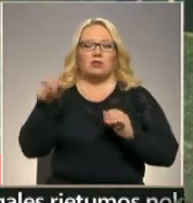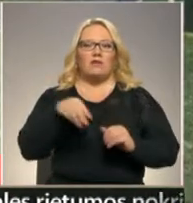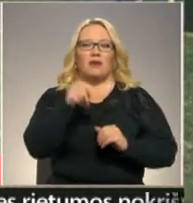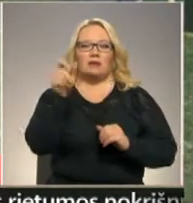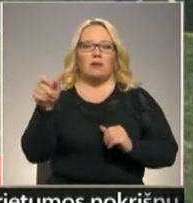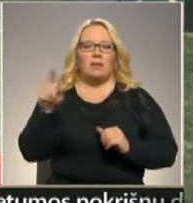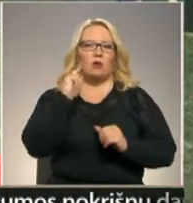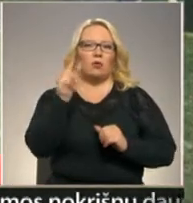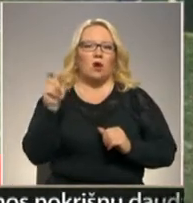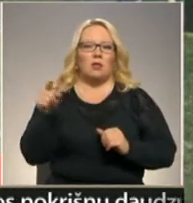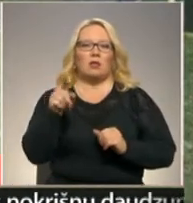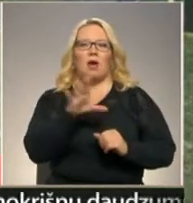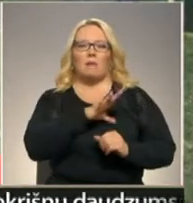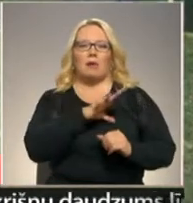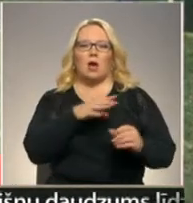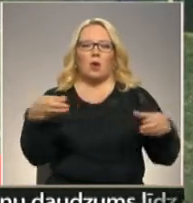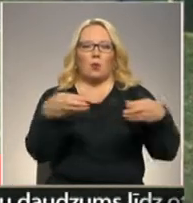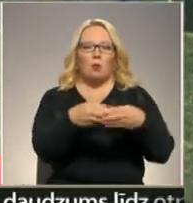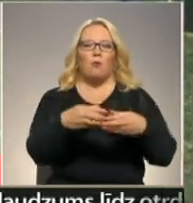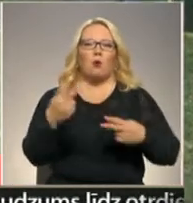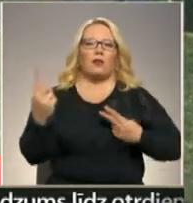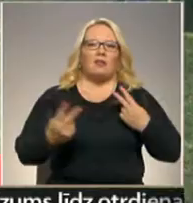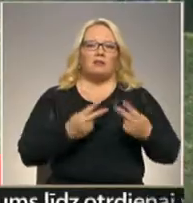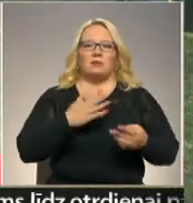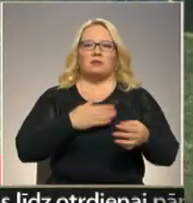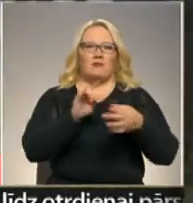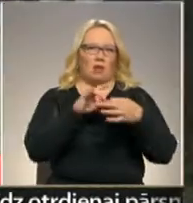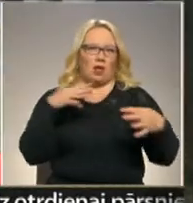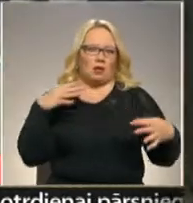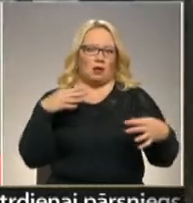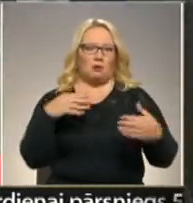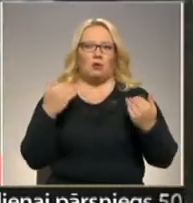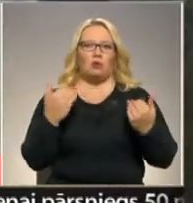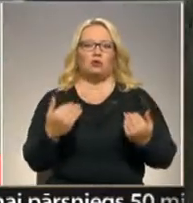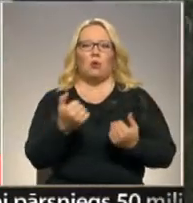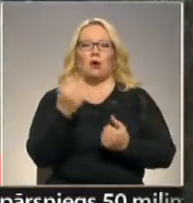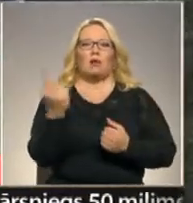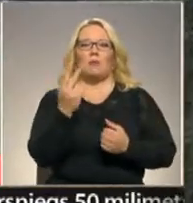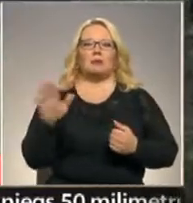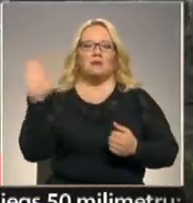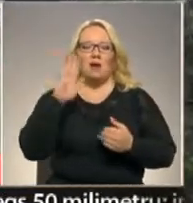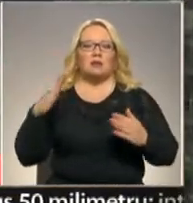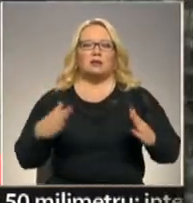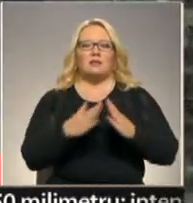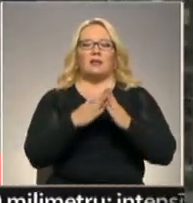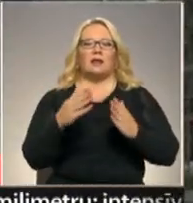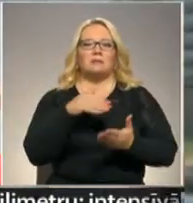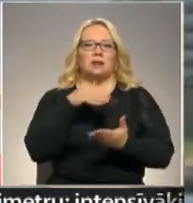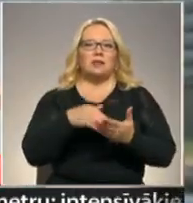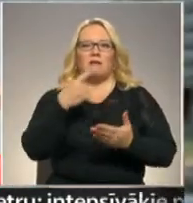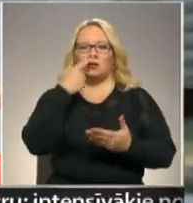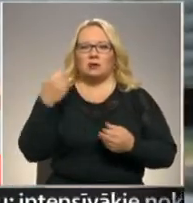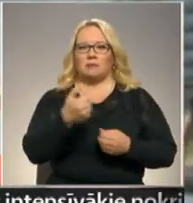un jaunieši, jo tā bija kustība un iedvesma par savu neatkarību. Šogad abas valstis svinēja savas pastāvēšanas